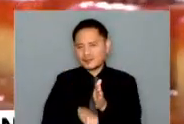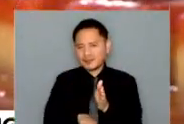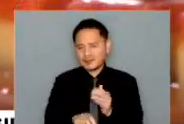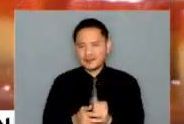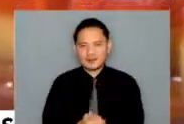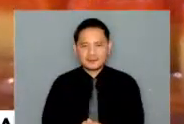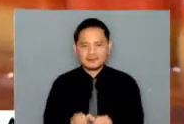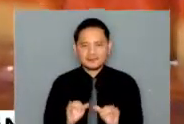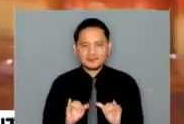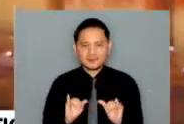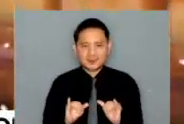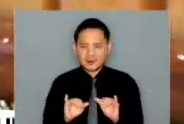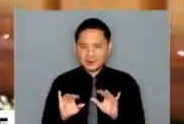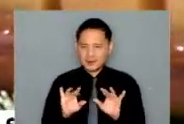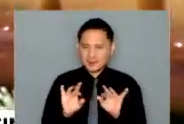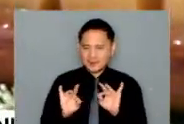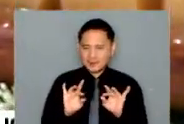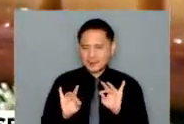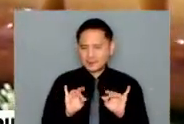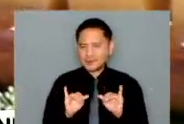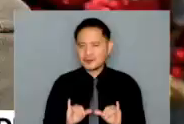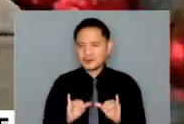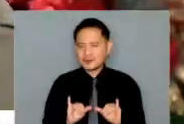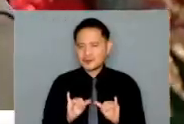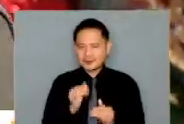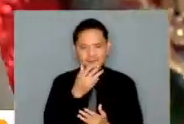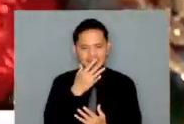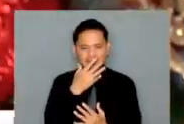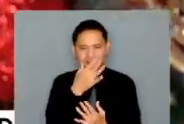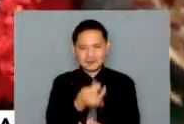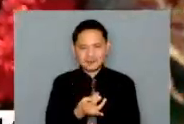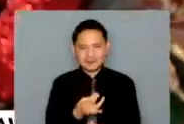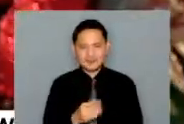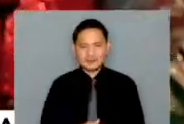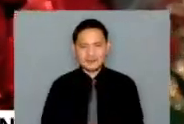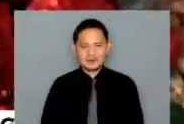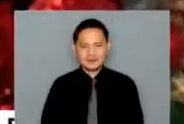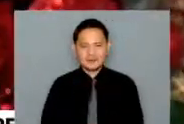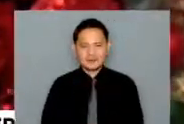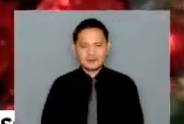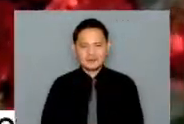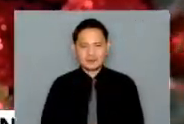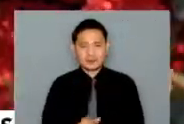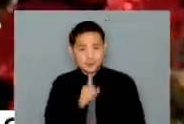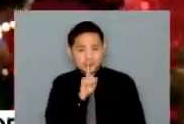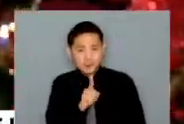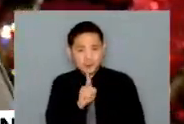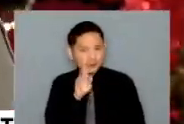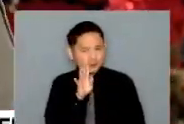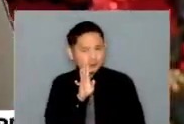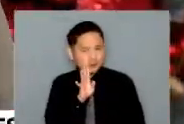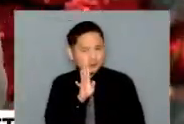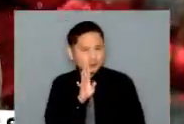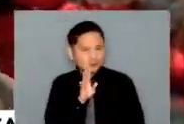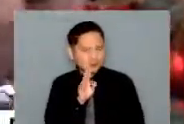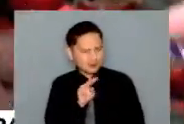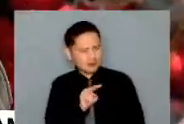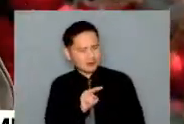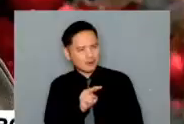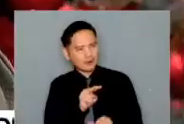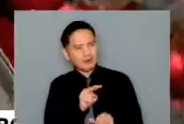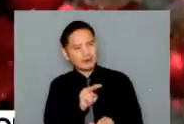it kakanin. But make it kakanin. Yeah. Interesting at kung titignan mo, pero talaga namang nakakatakam din siya, eh, di ba? Enjoy na rin sa